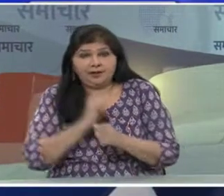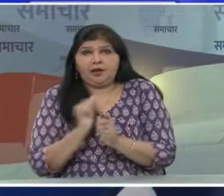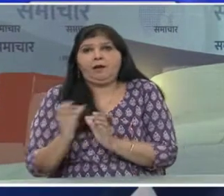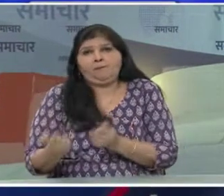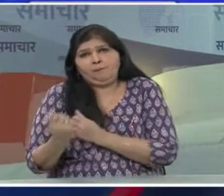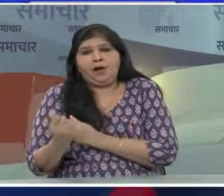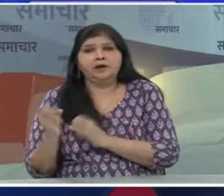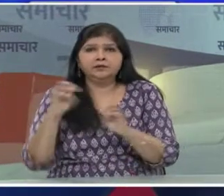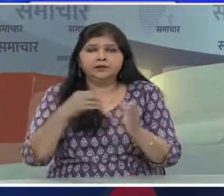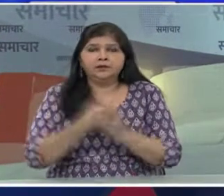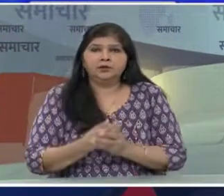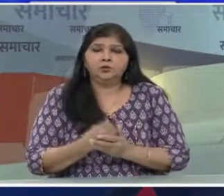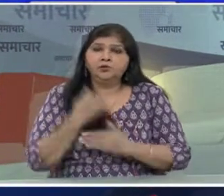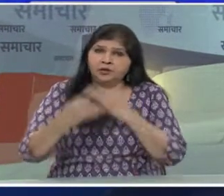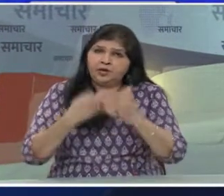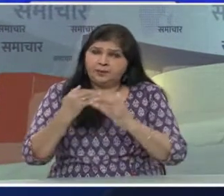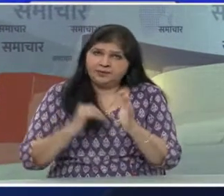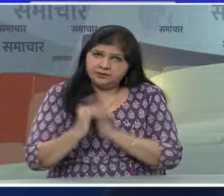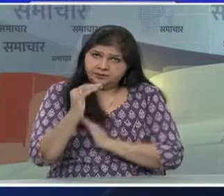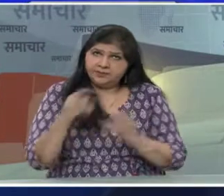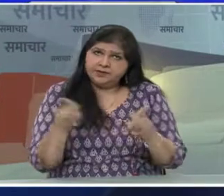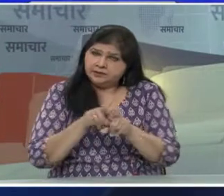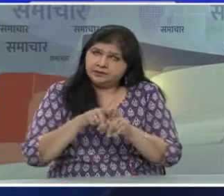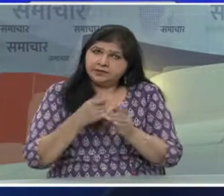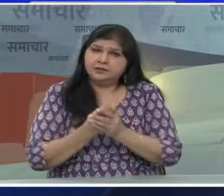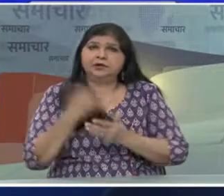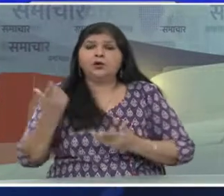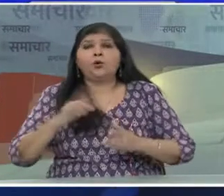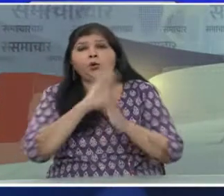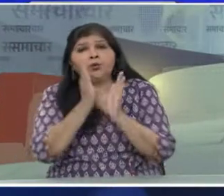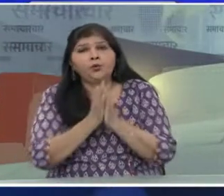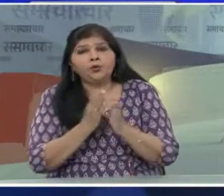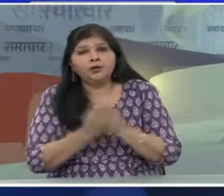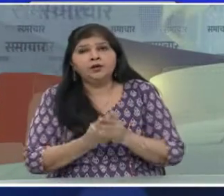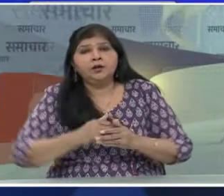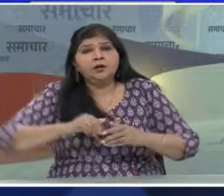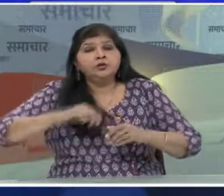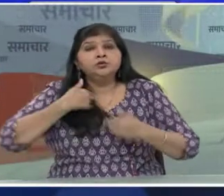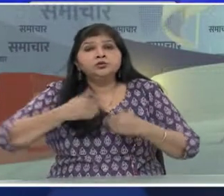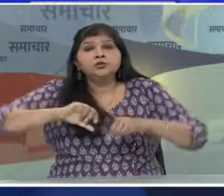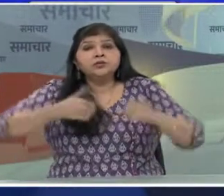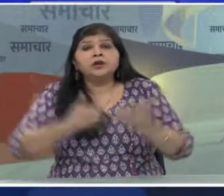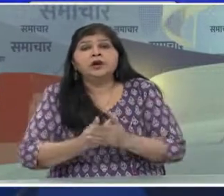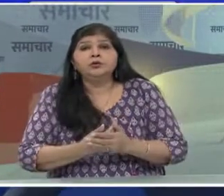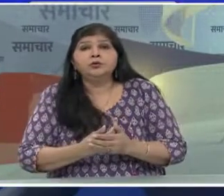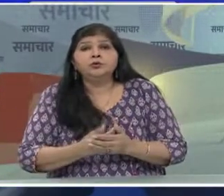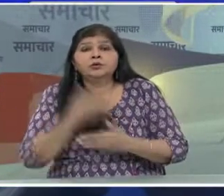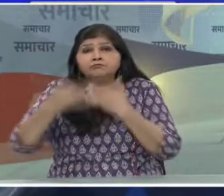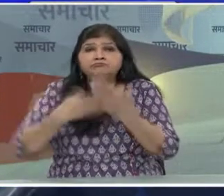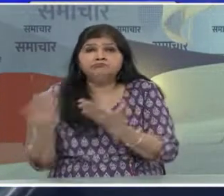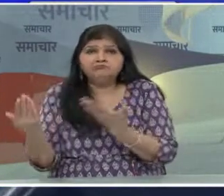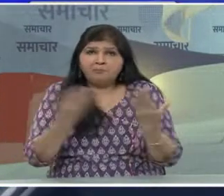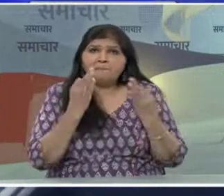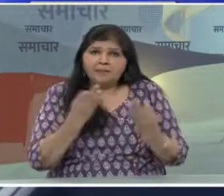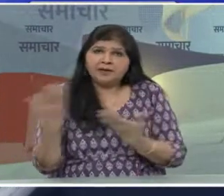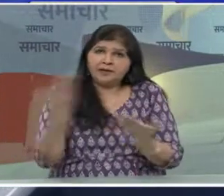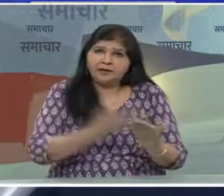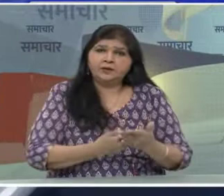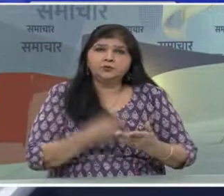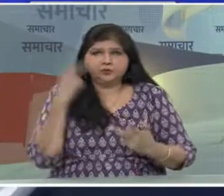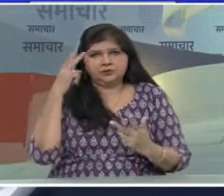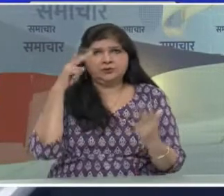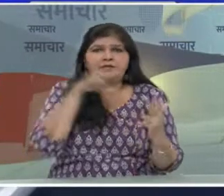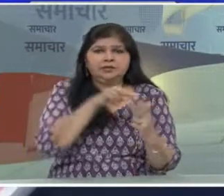काम भी है, उनकी कैपेसिटी बिल्डिंग का भी है, और कुल मिलाकर आउटपुट और आउटकम इसमें बेहतर आए उस दिशा में भी काम किया जा